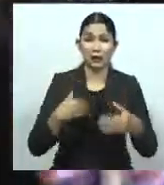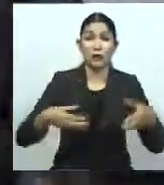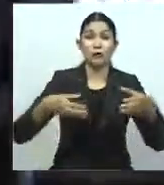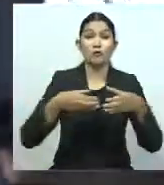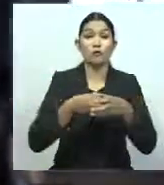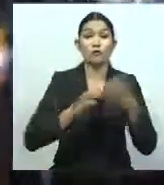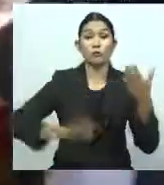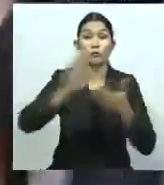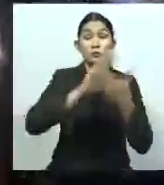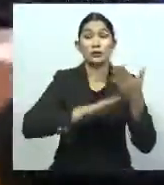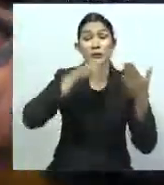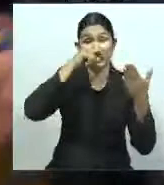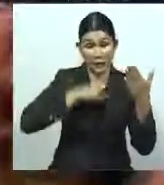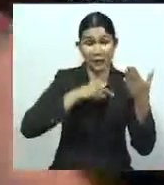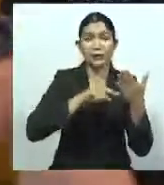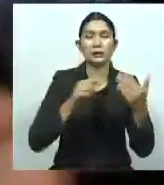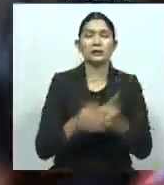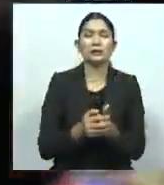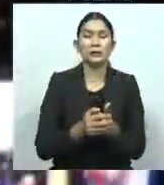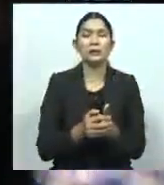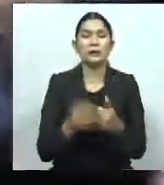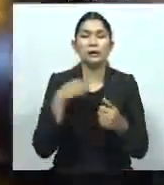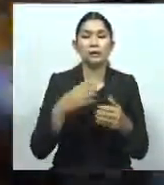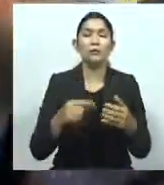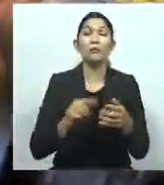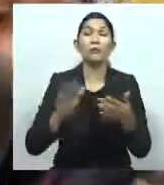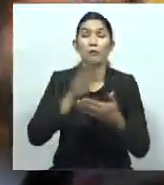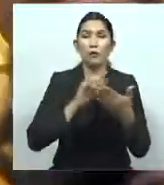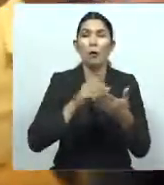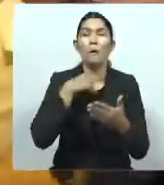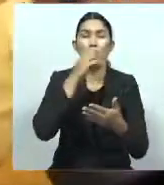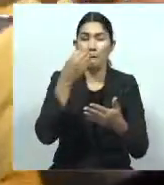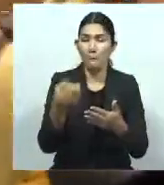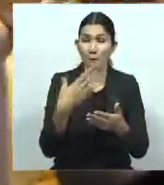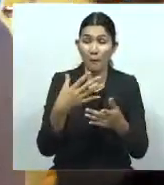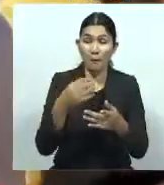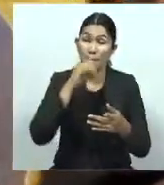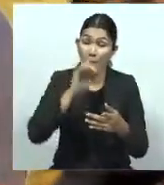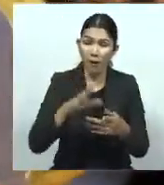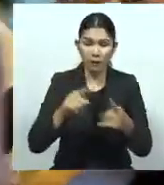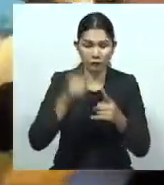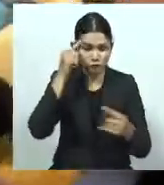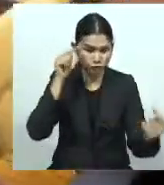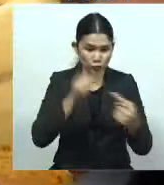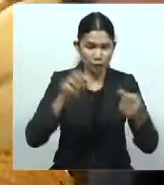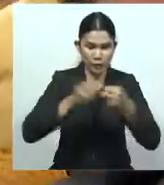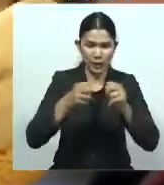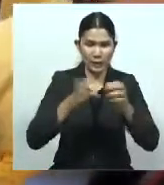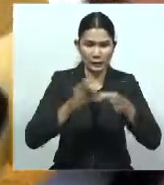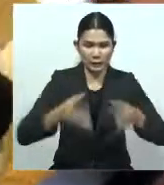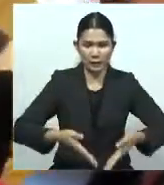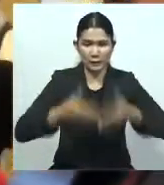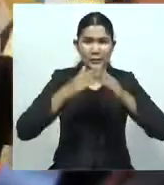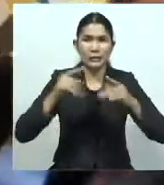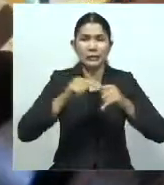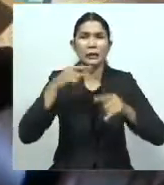างนะครับนายอนุทินชาญวีรกุลหัวหน้าพรรคภูมิใจไทยก็บอกว่าอย่ามองปัญหาในการจัดตั้งรัฐบาลเป็นเรื่องต่อรองทาง